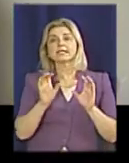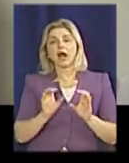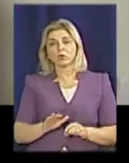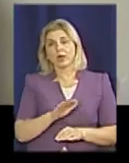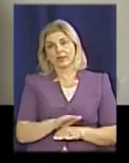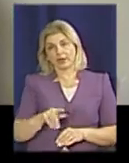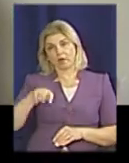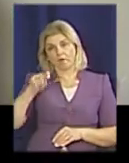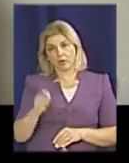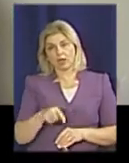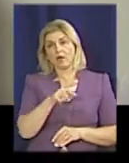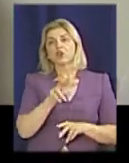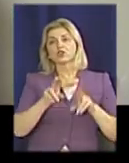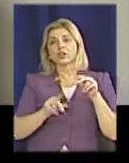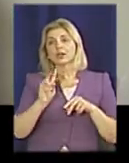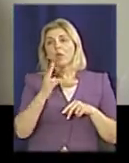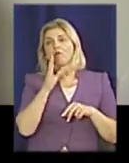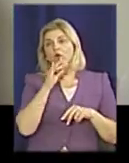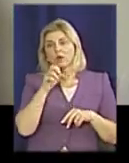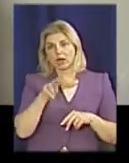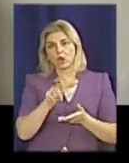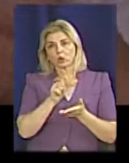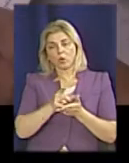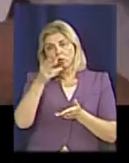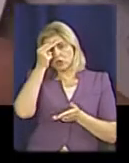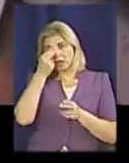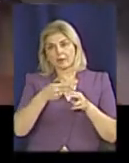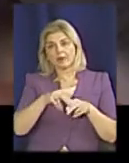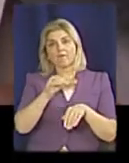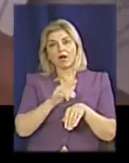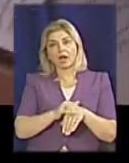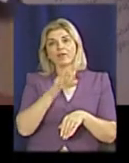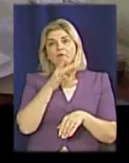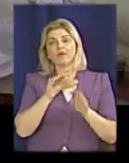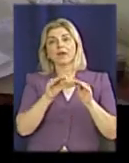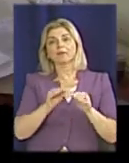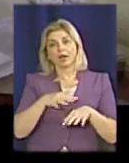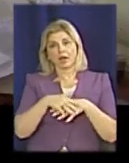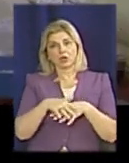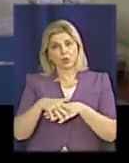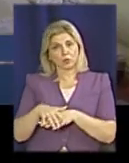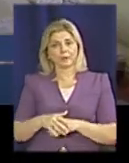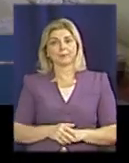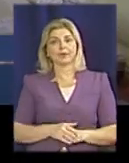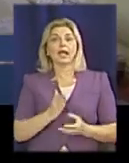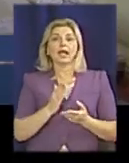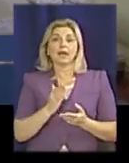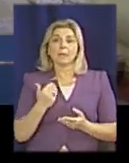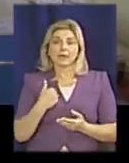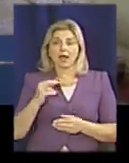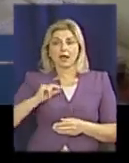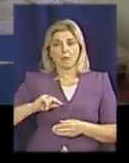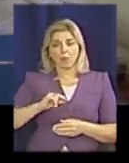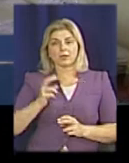війни. Вона вважає, що «Миколаївводоканал» має враховувати цей факт при складанні рахунків. Є роботники. Мені